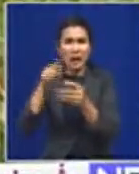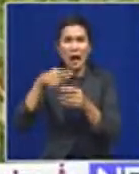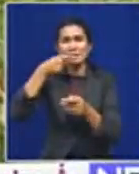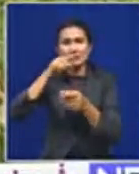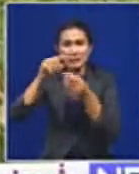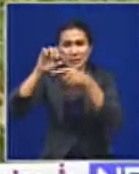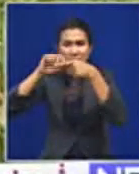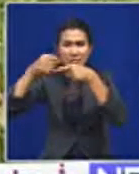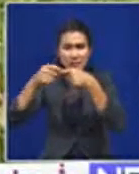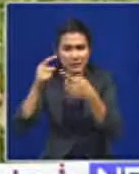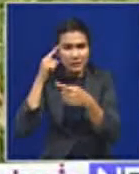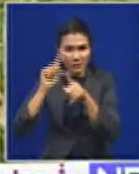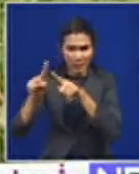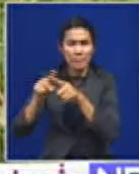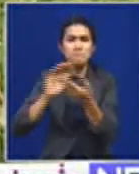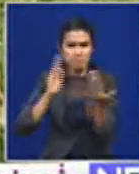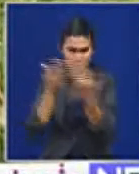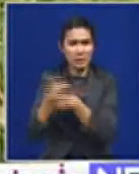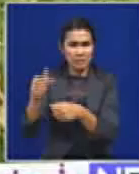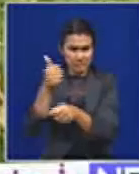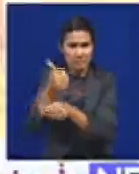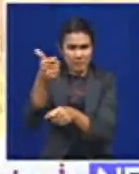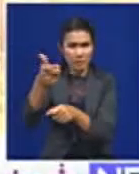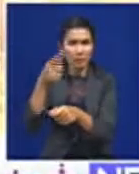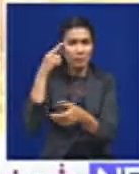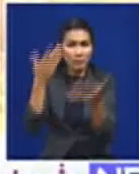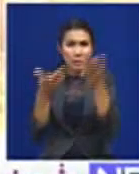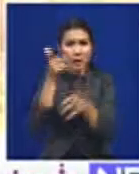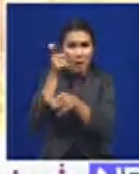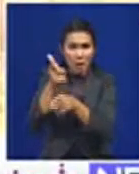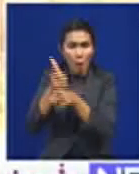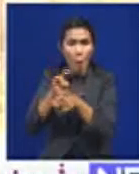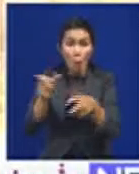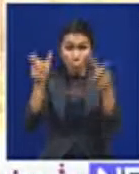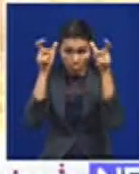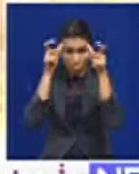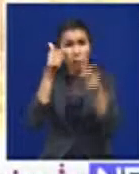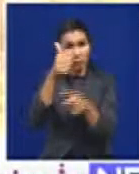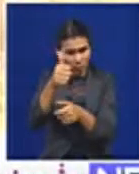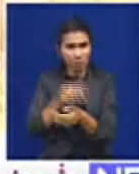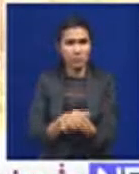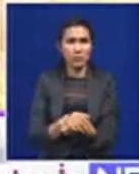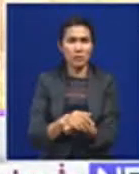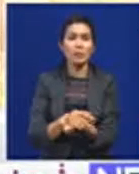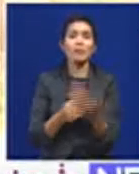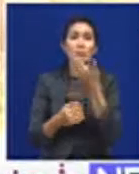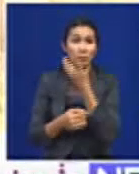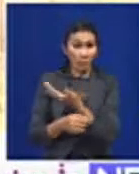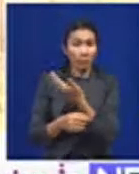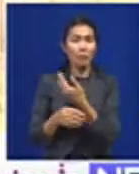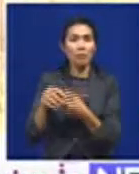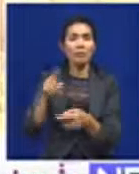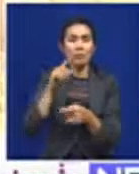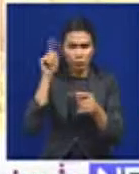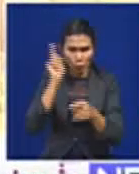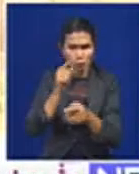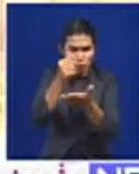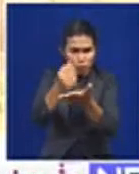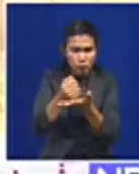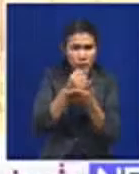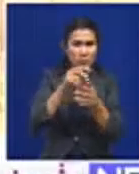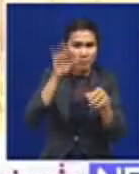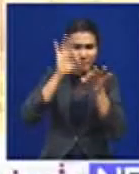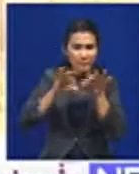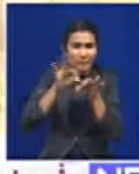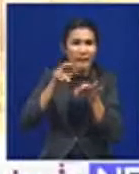แทนบางรายยังเสริมรายได้ด้วยการเลี้ยงวัว ให้ช่วยกันประหยัดน้ำเพื่อว่ามันจะเป็นต้นทุนของ